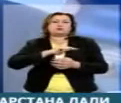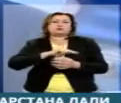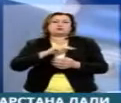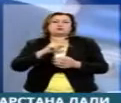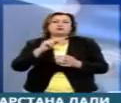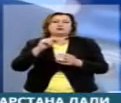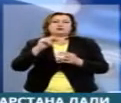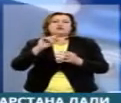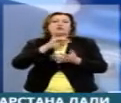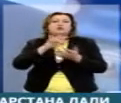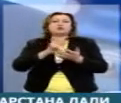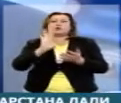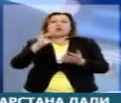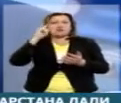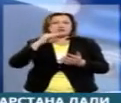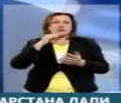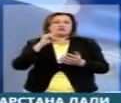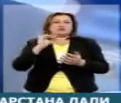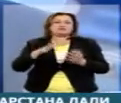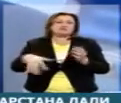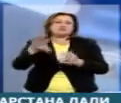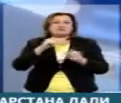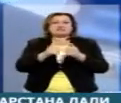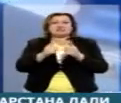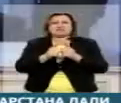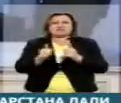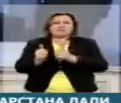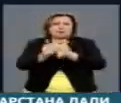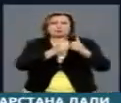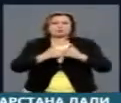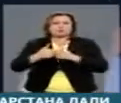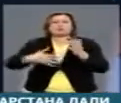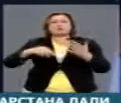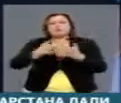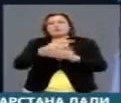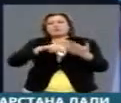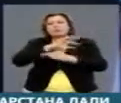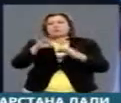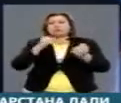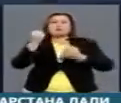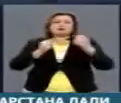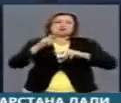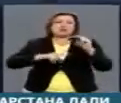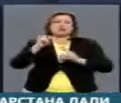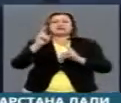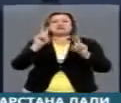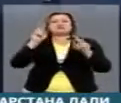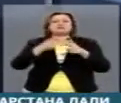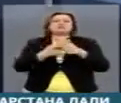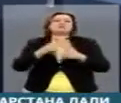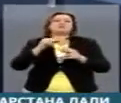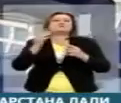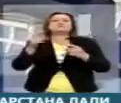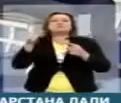работать, закроет нужды не только Республики Казахстан, но и всех соседей вокруг. Новые проекты в сфере автомобилестроения назовут